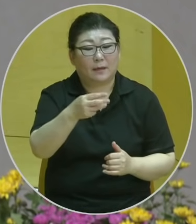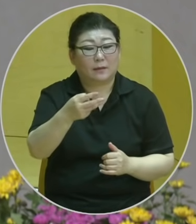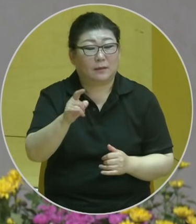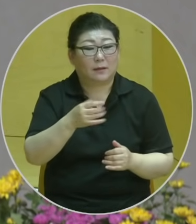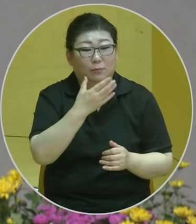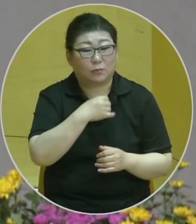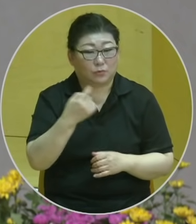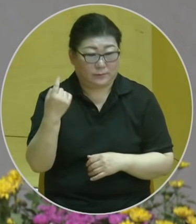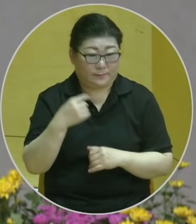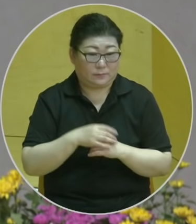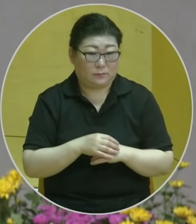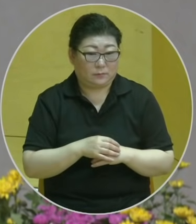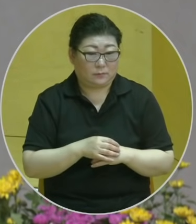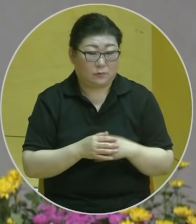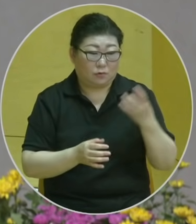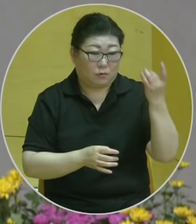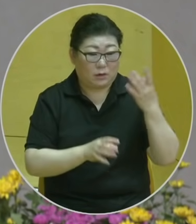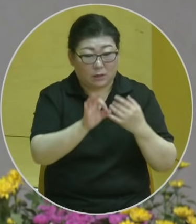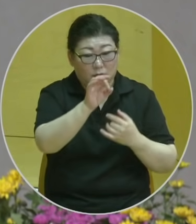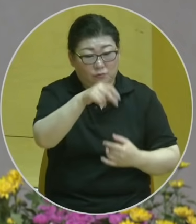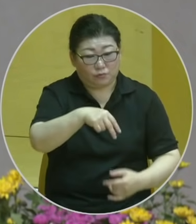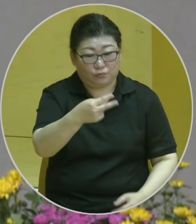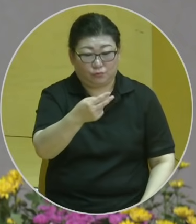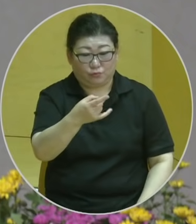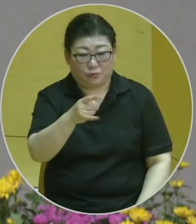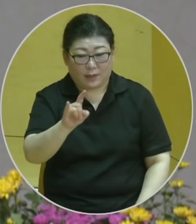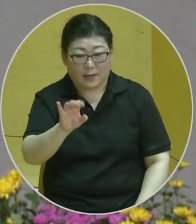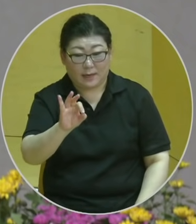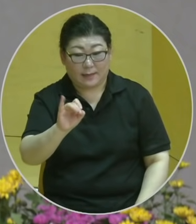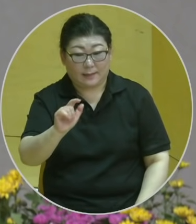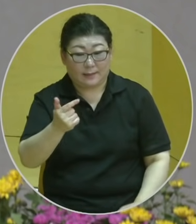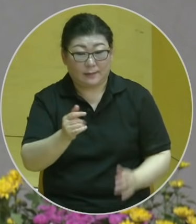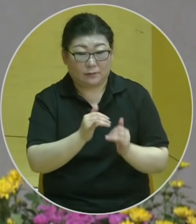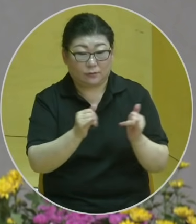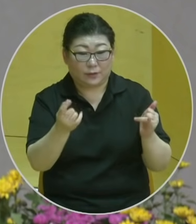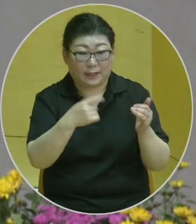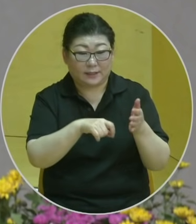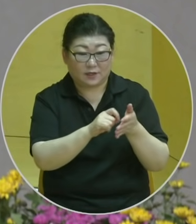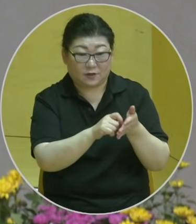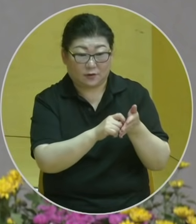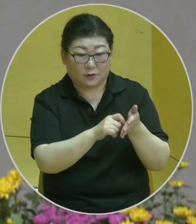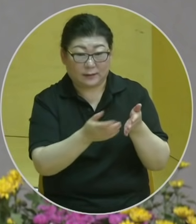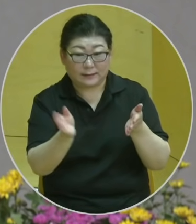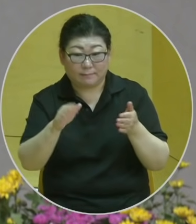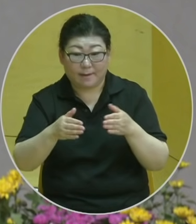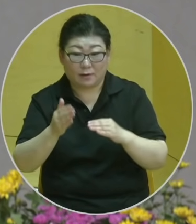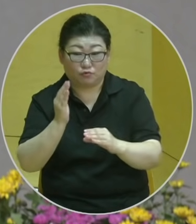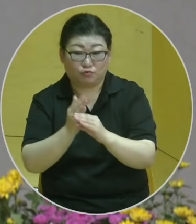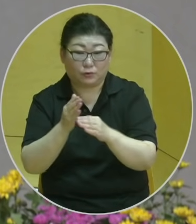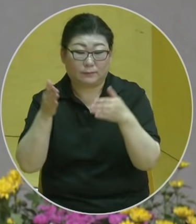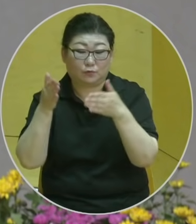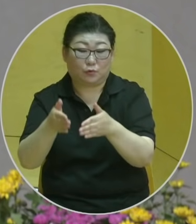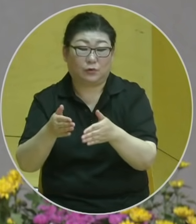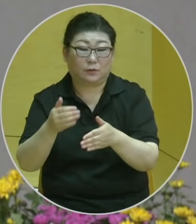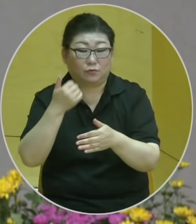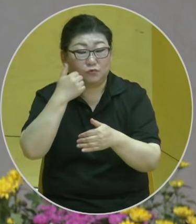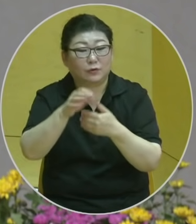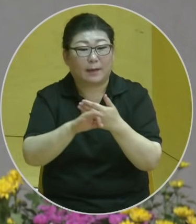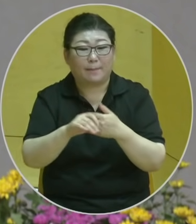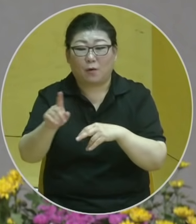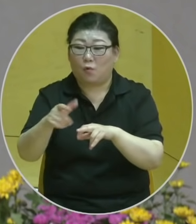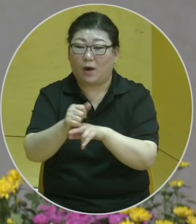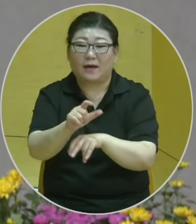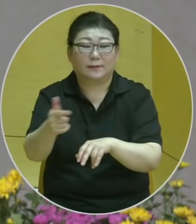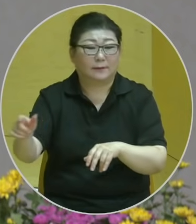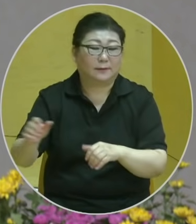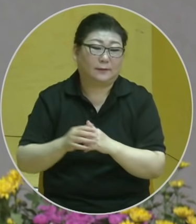위해서 기록되었으면서 왕이신 예수 그리스도를 증가하는 일에 초점 맞추어서 기록된 것이 마태복음입니다.